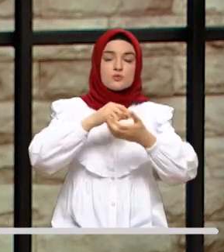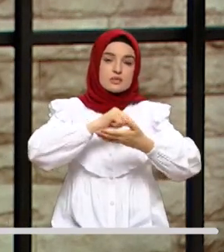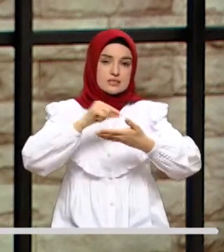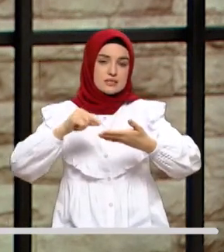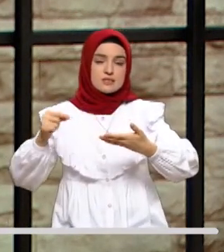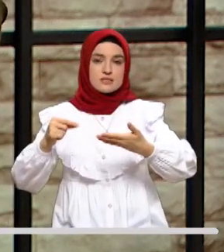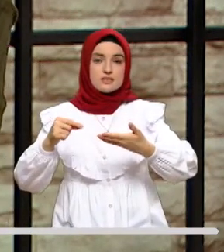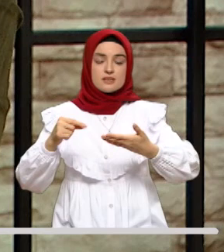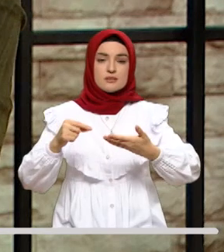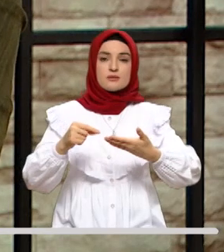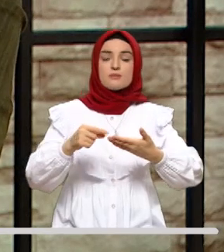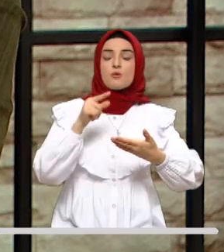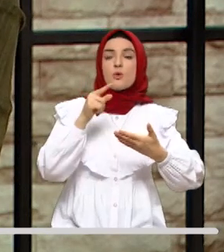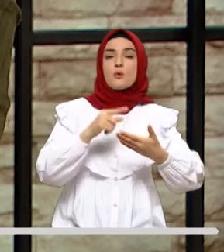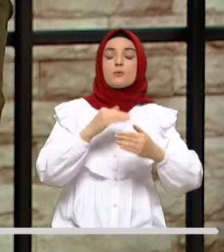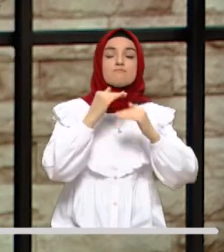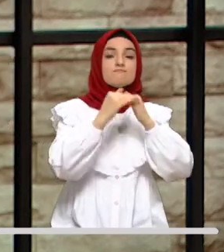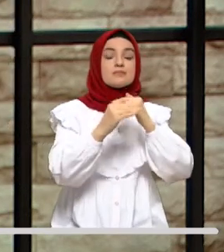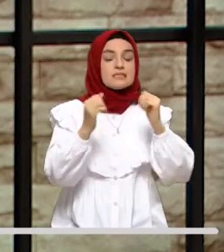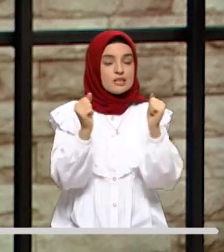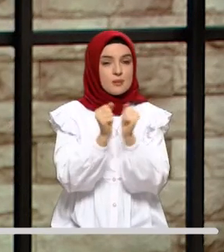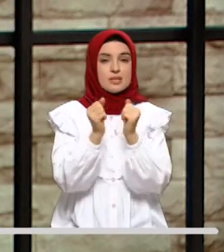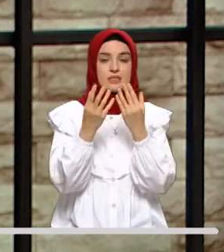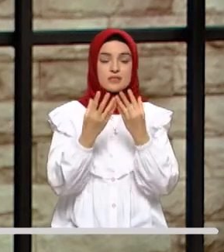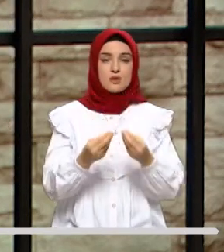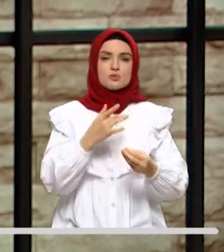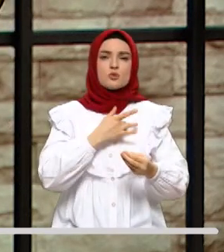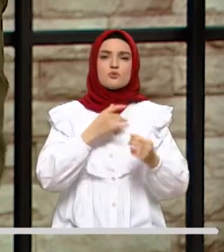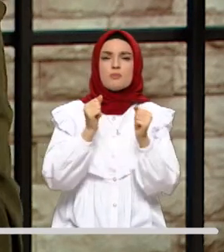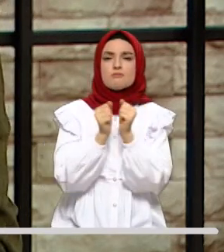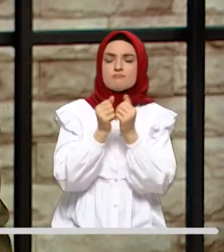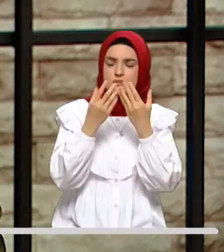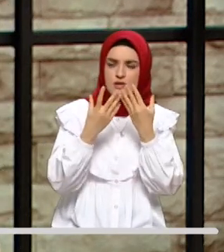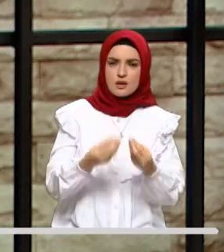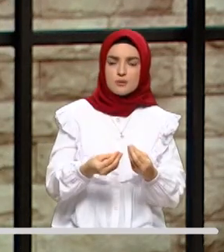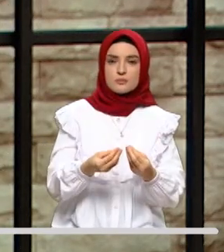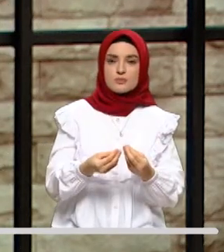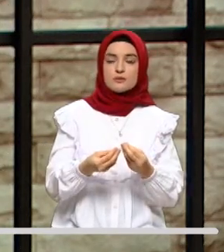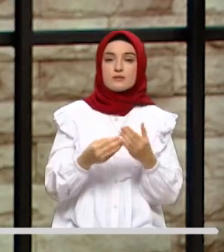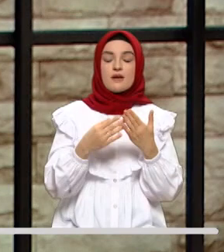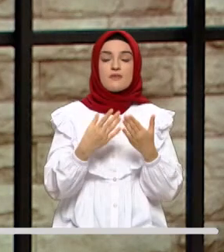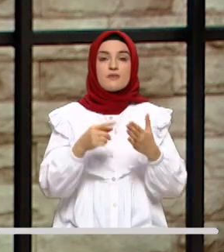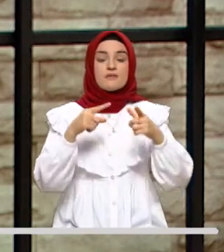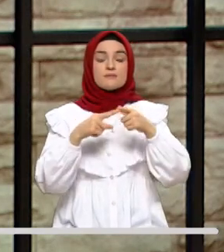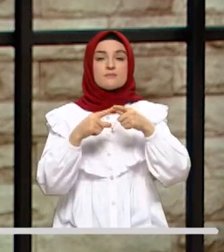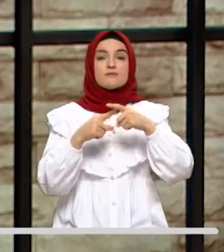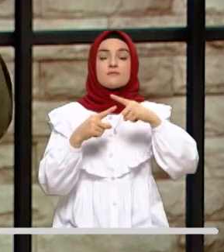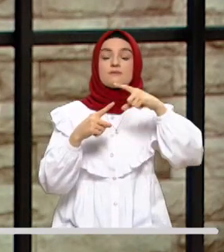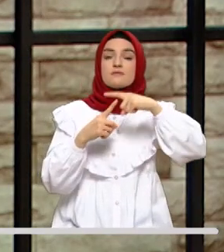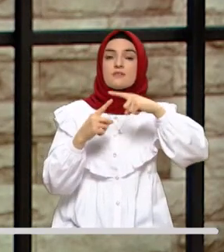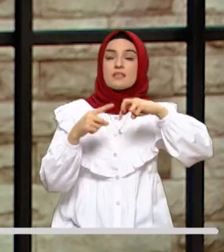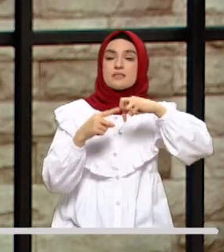Mevlid milleti birbirine bağlamış, gönül birliğini sağlamış, dil birliğini sağlamış ve fetret dönemini